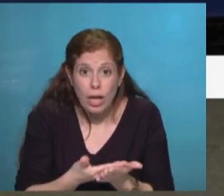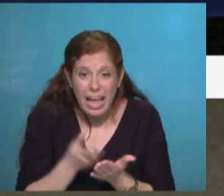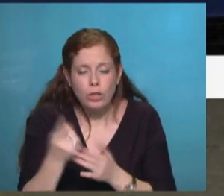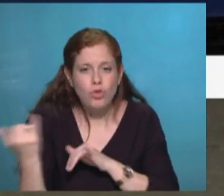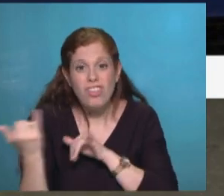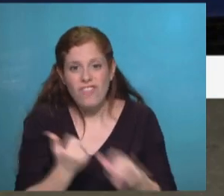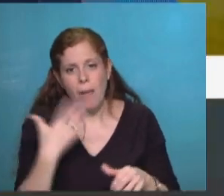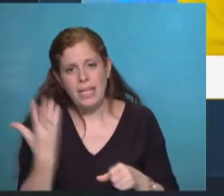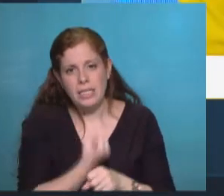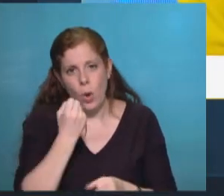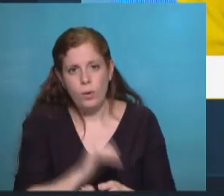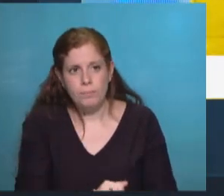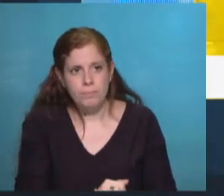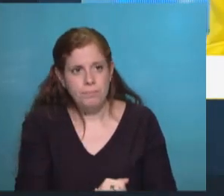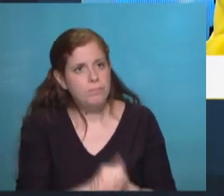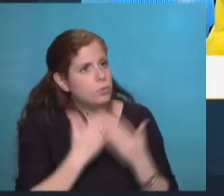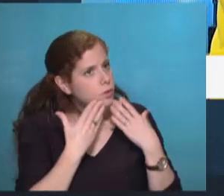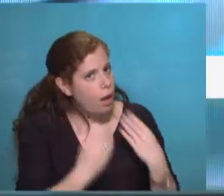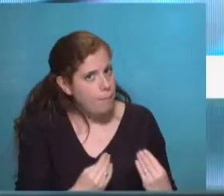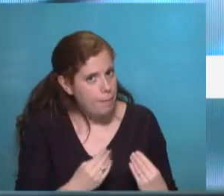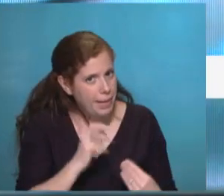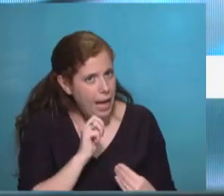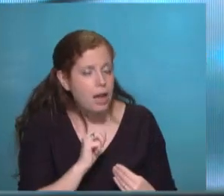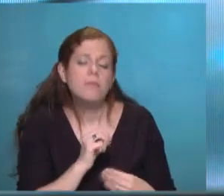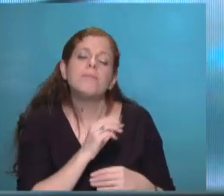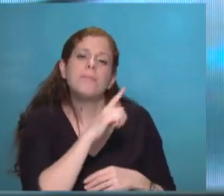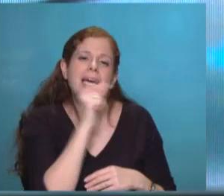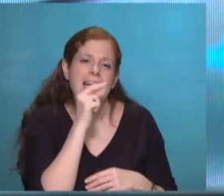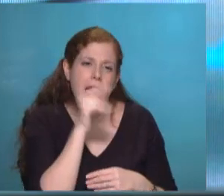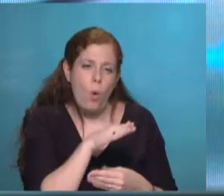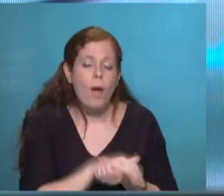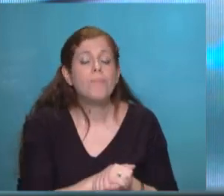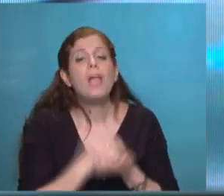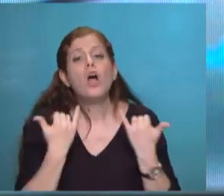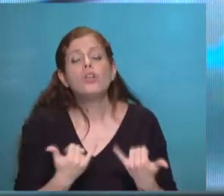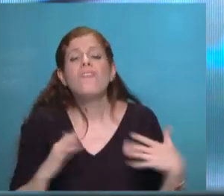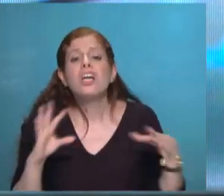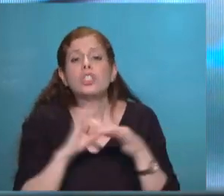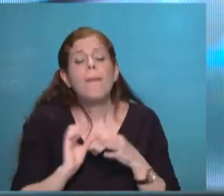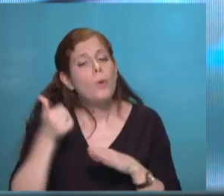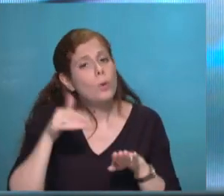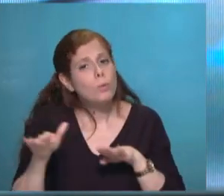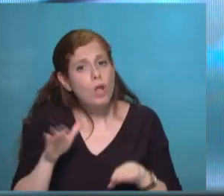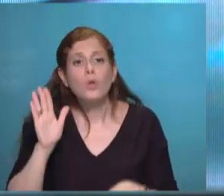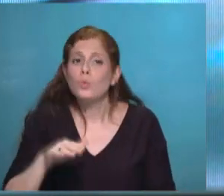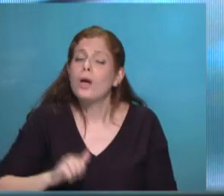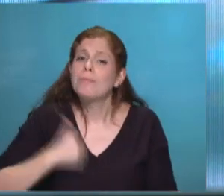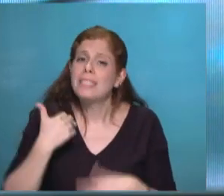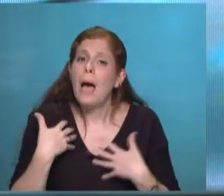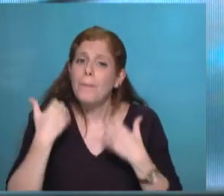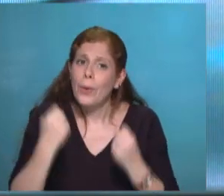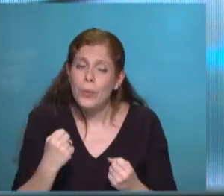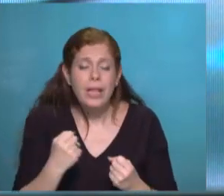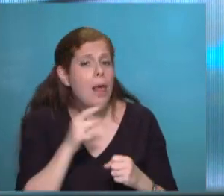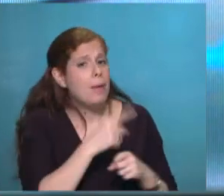את הניצחון. תודה רבה, מיכאל, בגני התערוכה. עכשיו לקשרים בין ראש הממשלה, שהוא גם שר הבריאות, נזכיר, לבין בן